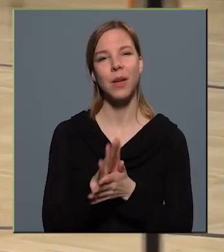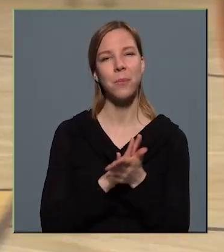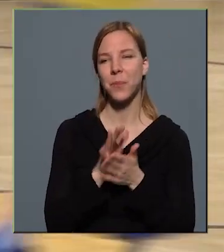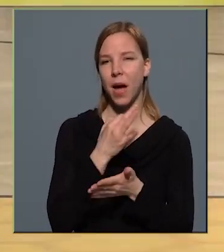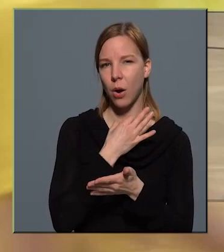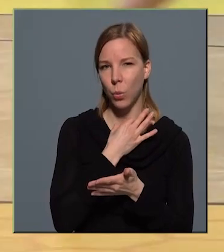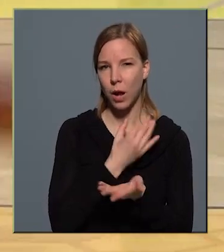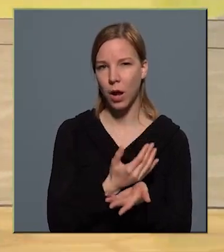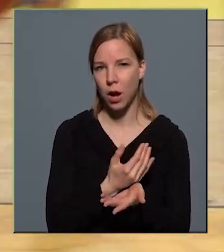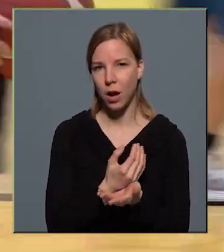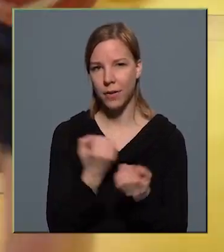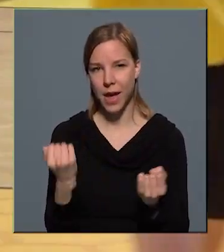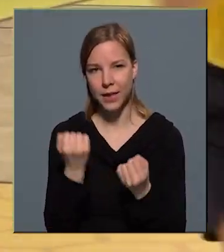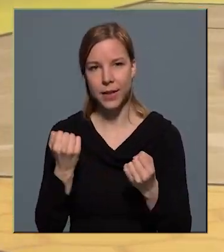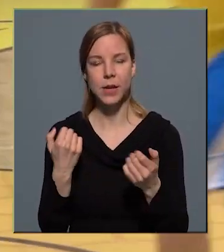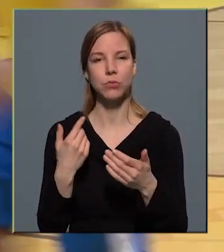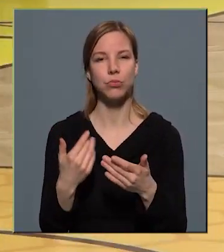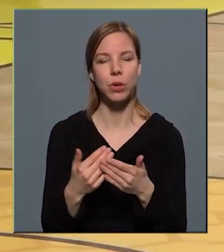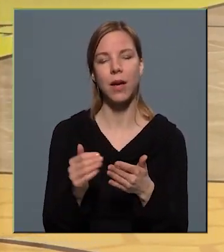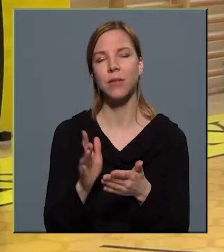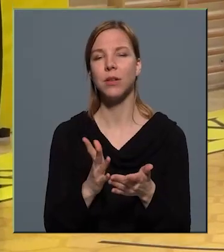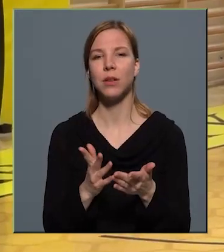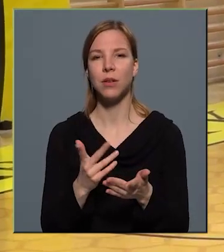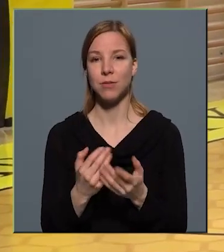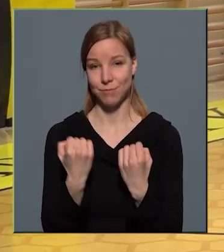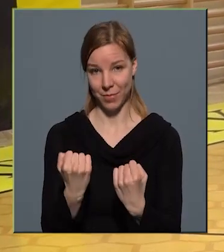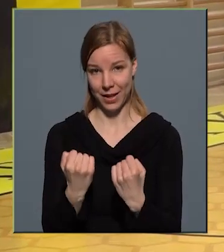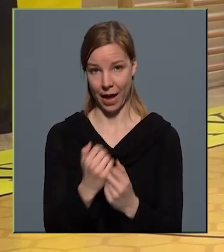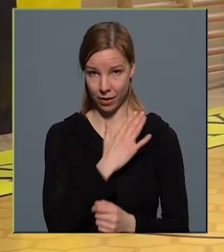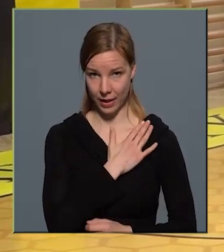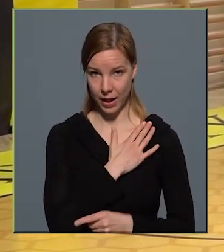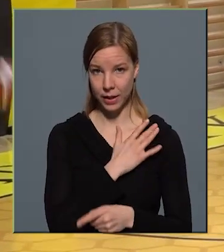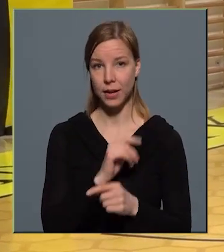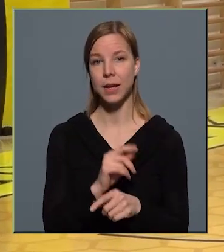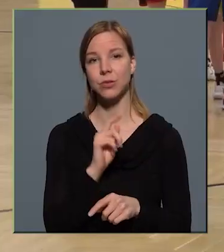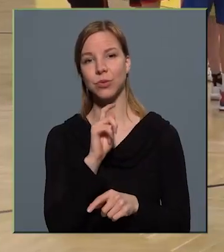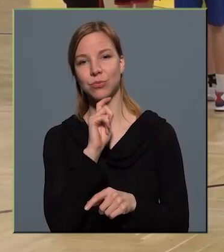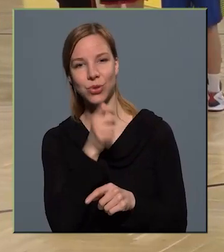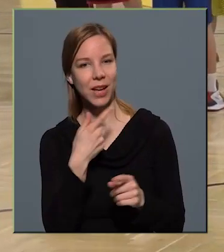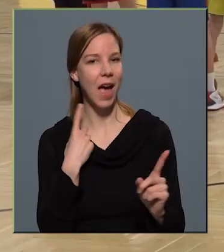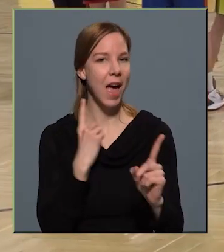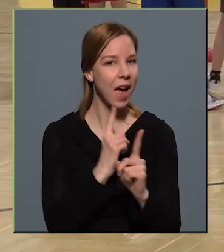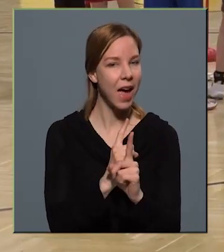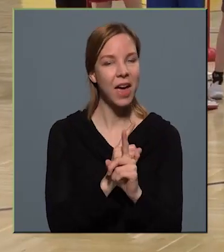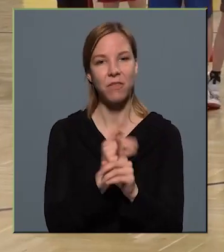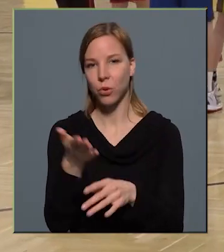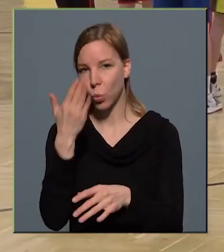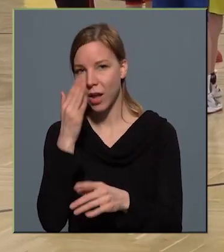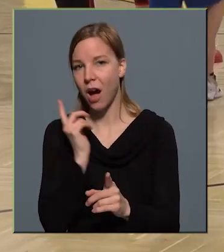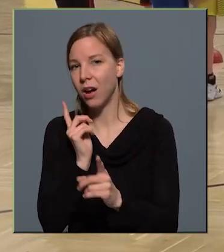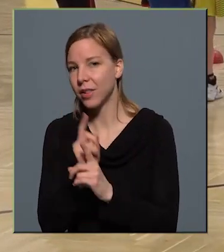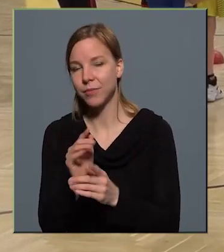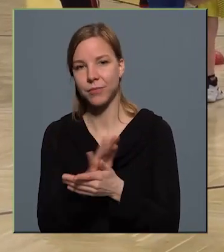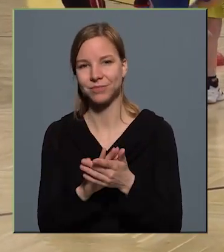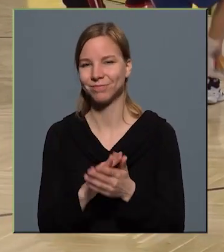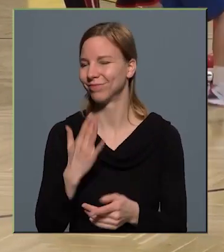hangulat edzéseken, mennyire bírják a terhelést, a sikert, esetleg a kudarcot? Nem szedje